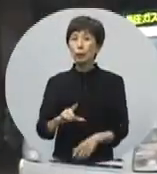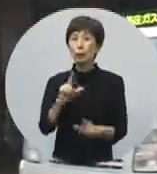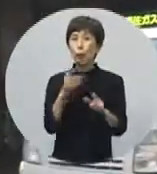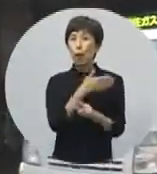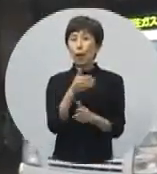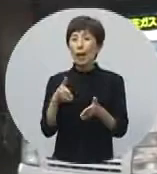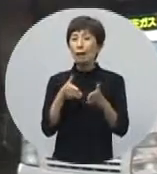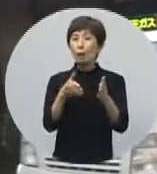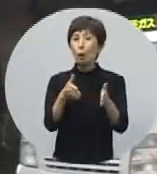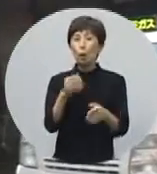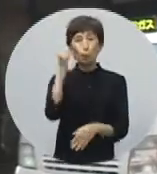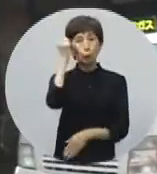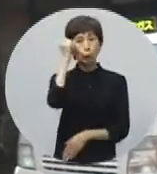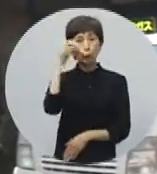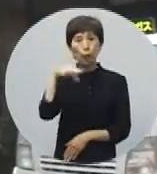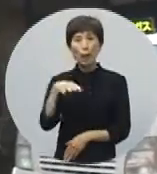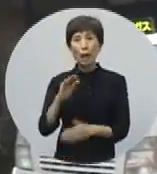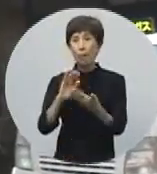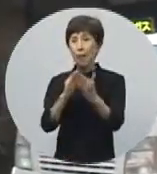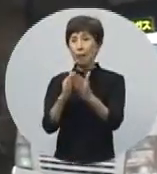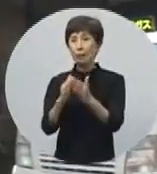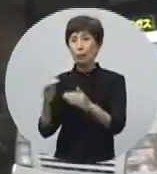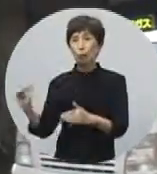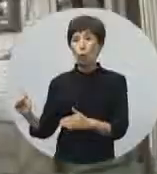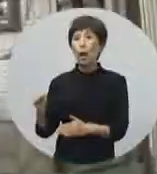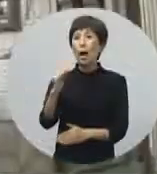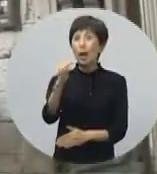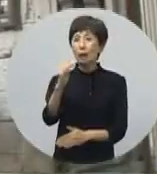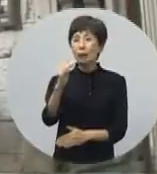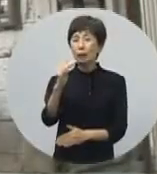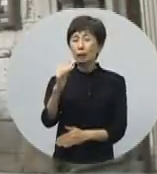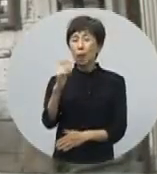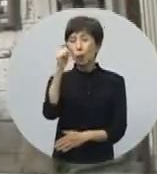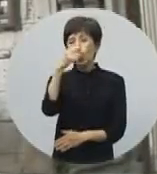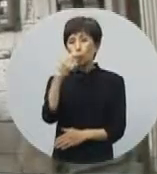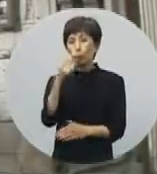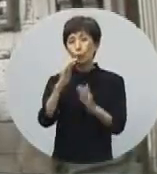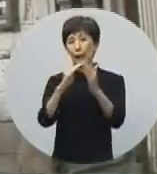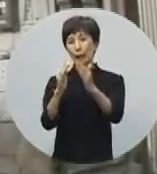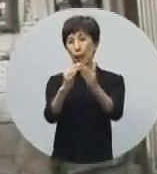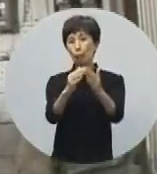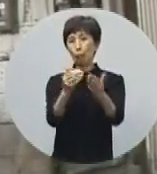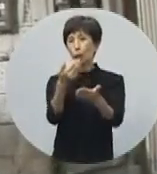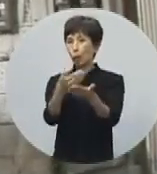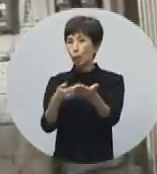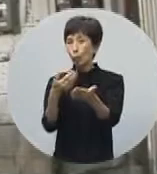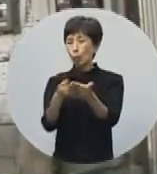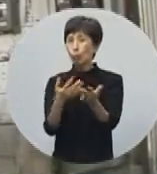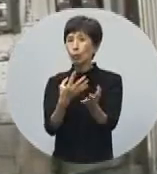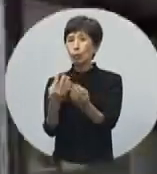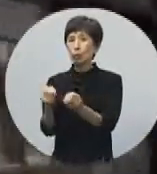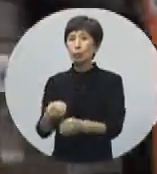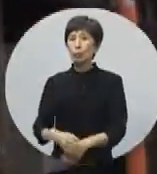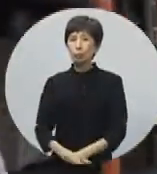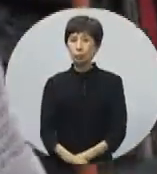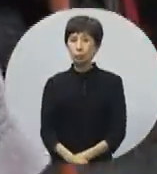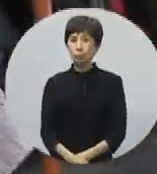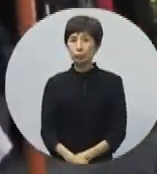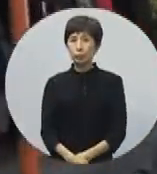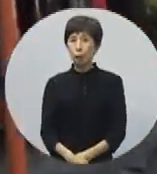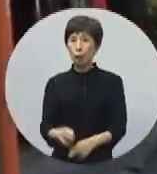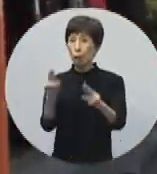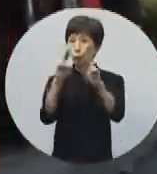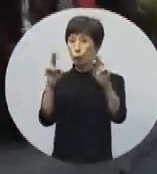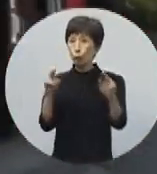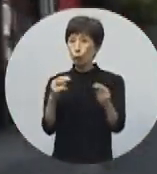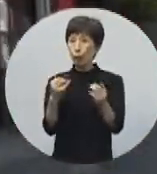町として発展、その面影を残す古い建物が今でも多く残っているんです。 蔵みたいな建